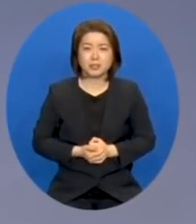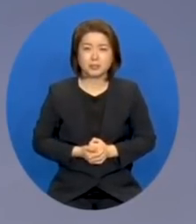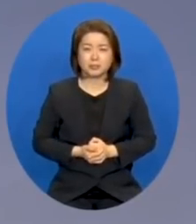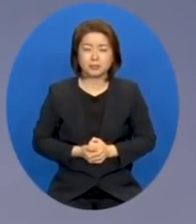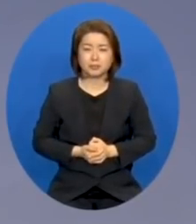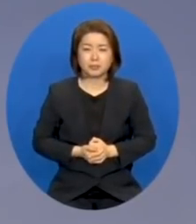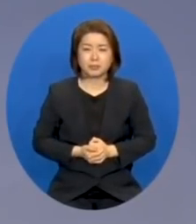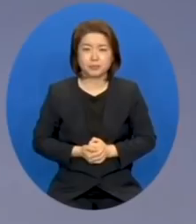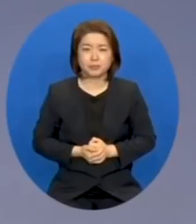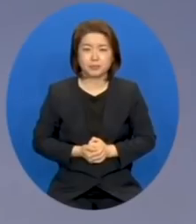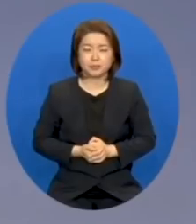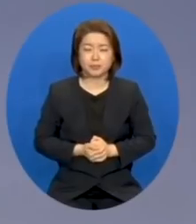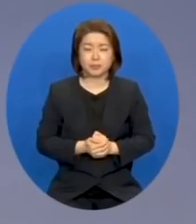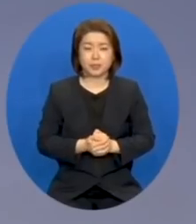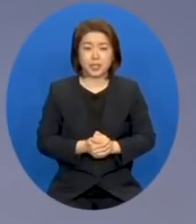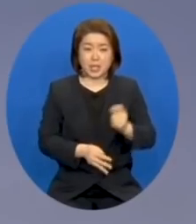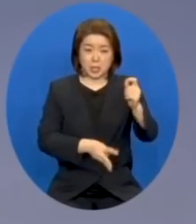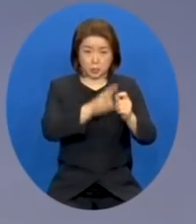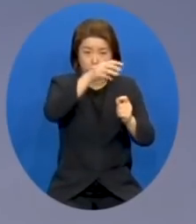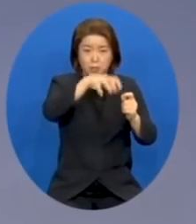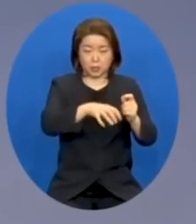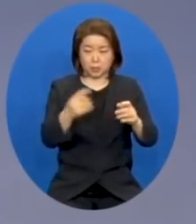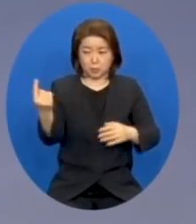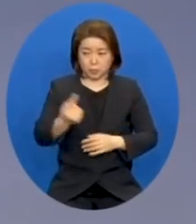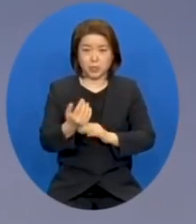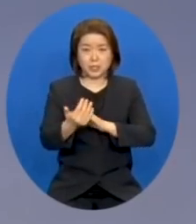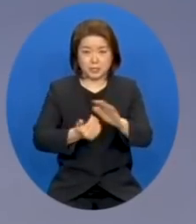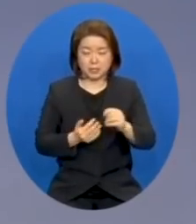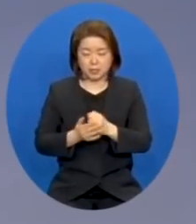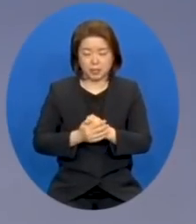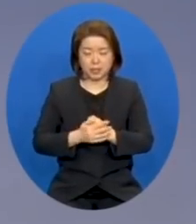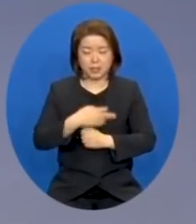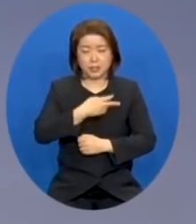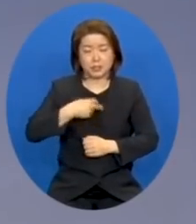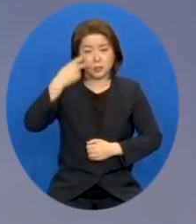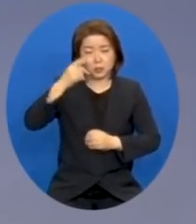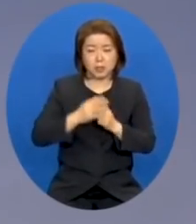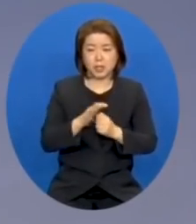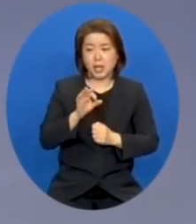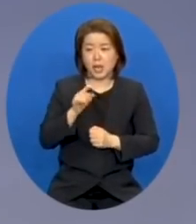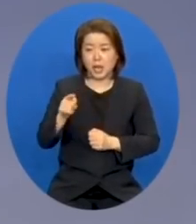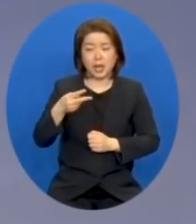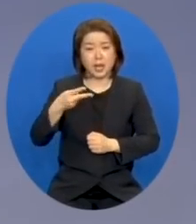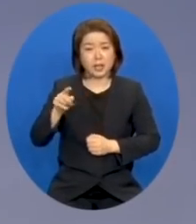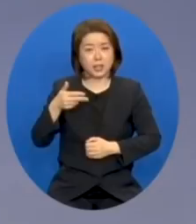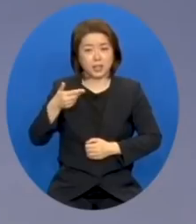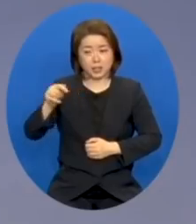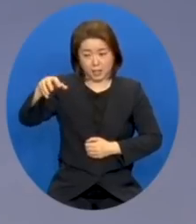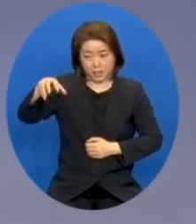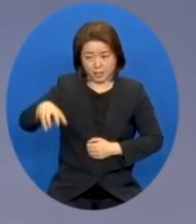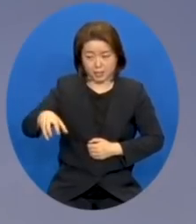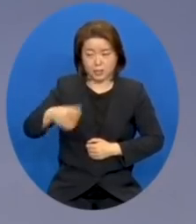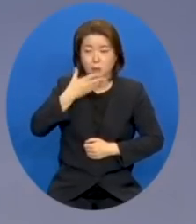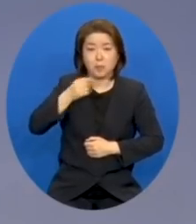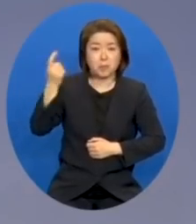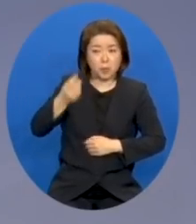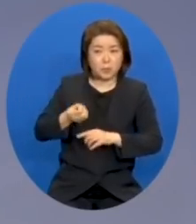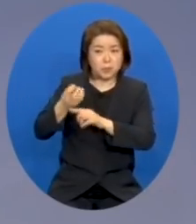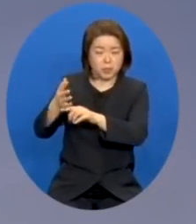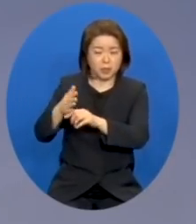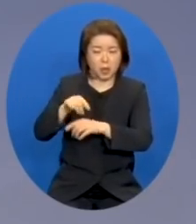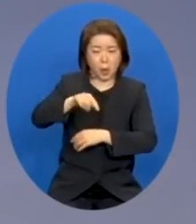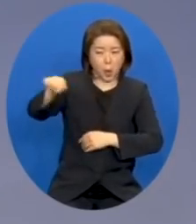사실 고린도에 오기 전에 사도 바울은 아베 내에서 복음을 전했습니다 아테네는 철학의